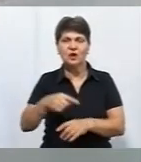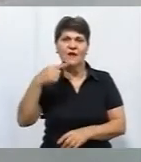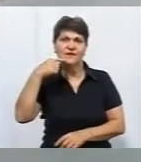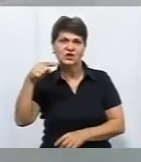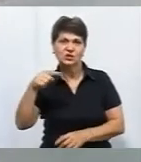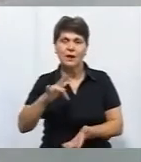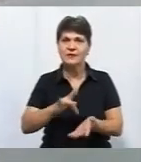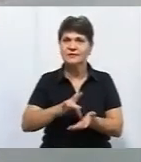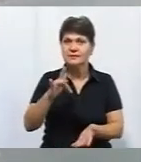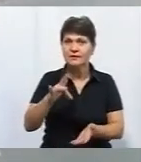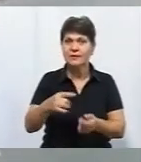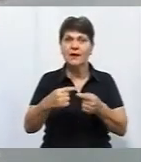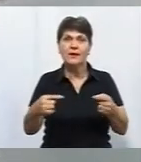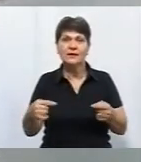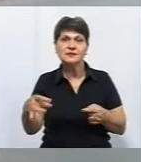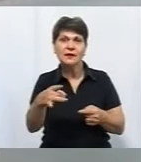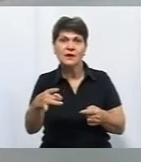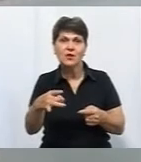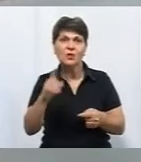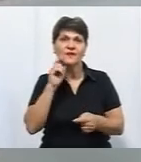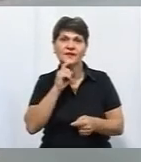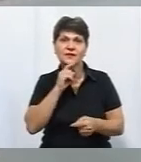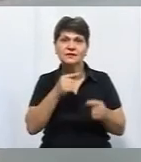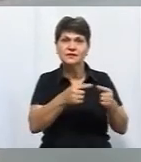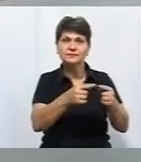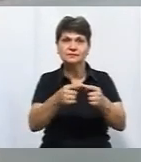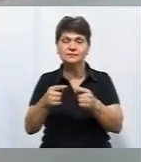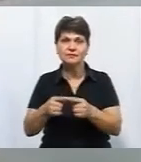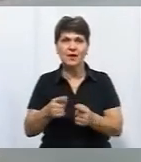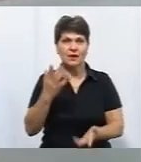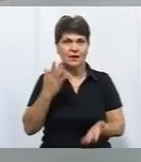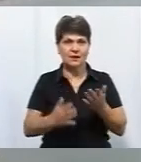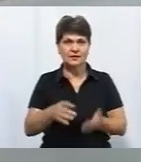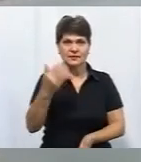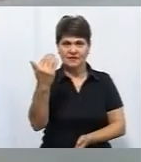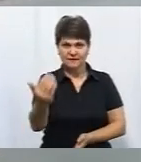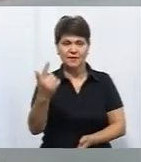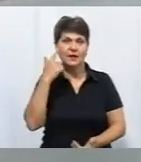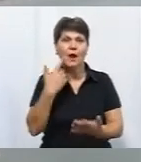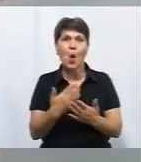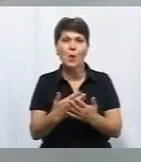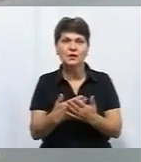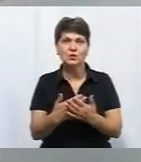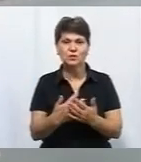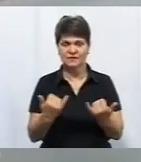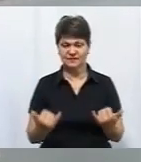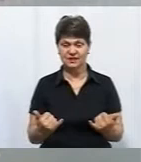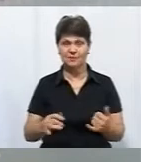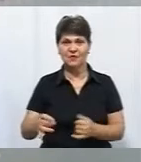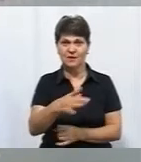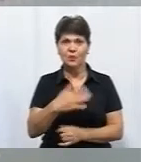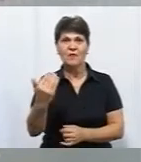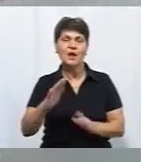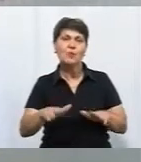районів Вінниці. Тобто я написала кожній і сказала, якщо ви орієнтуєтесь в даному районі, будь ласка, запропонуйте місця, де ви бачите, що